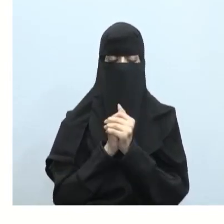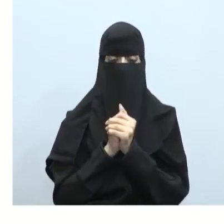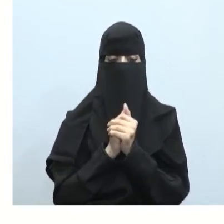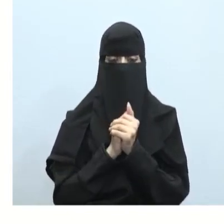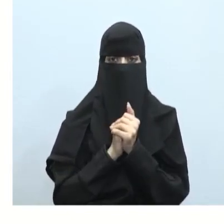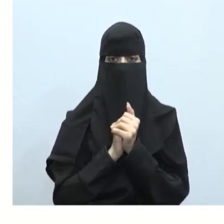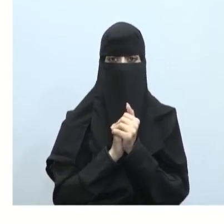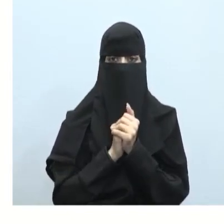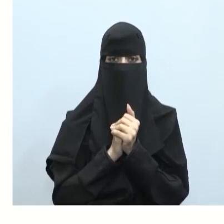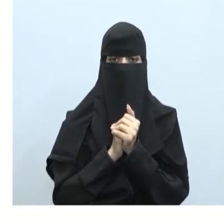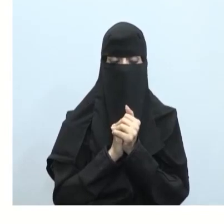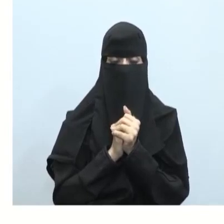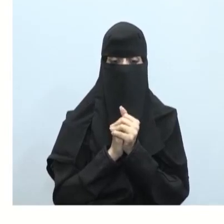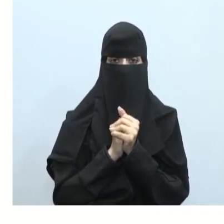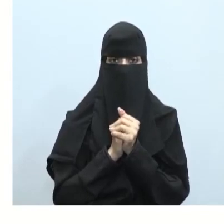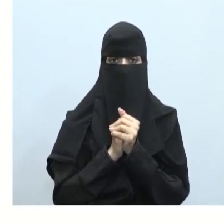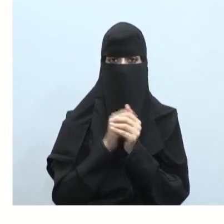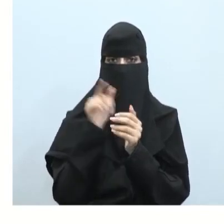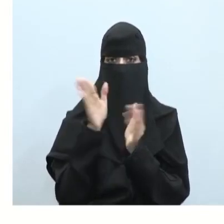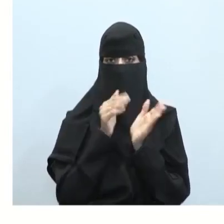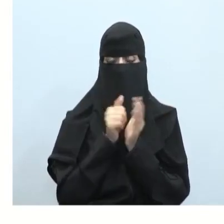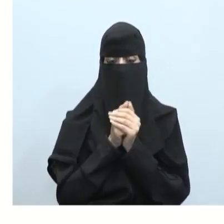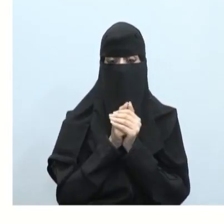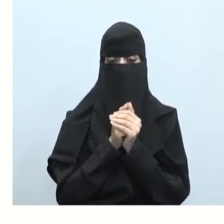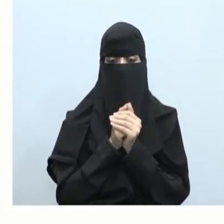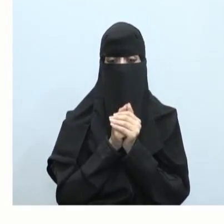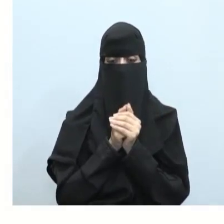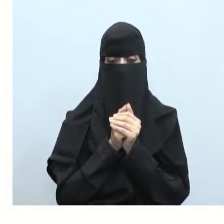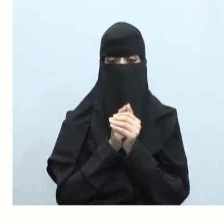للتنفيذ امتداده اي اكس اي اكس كيوت